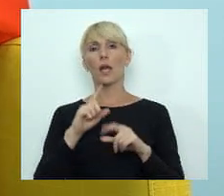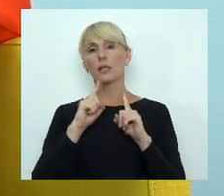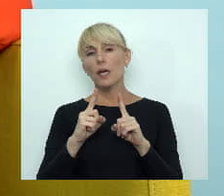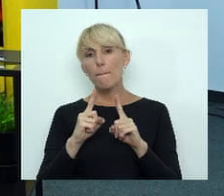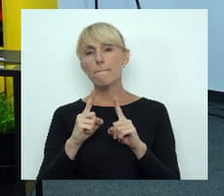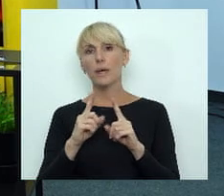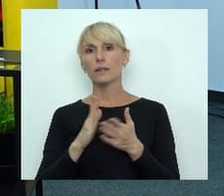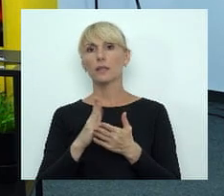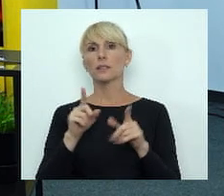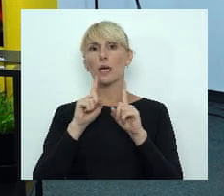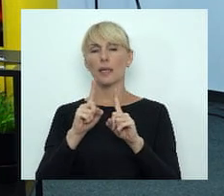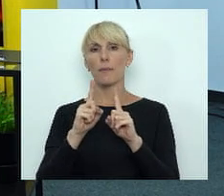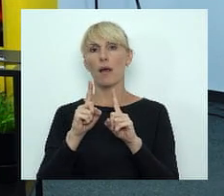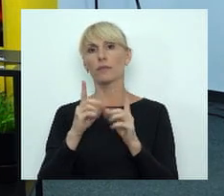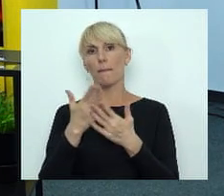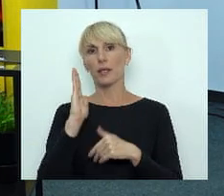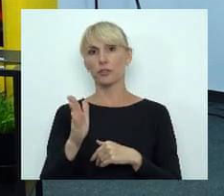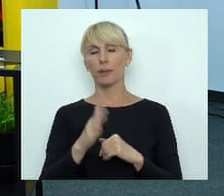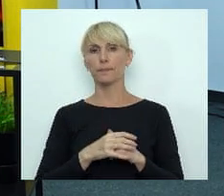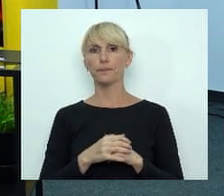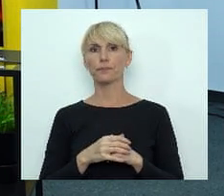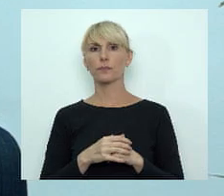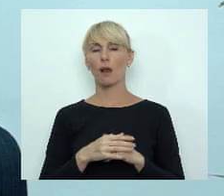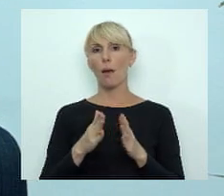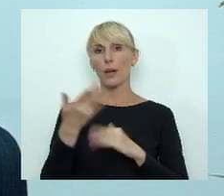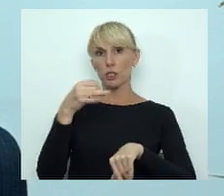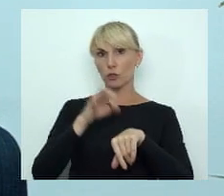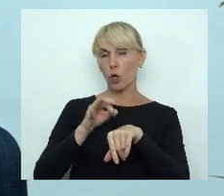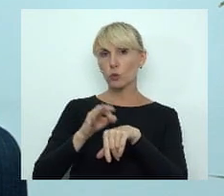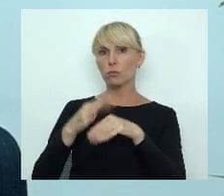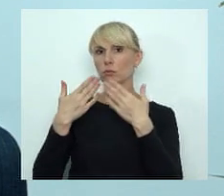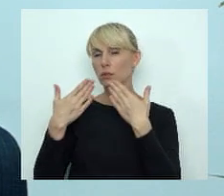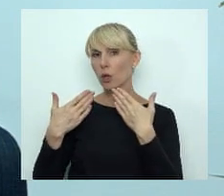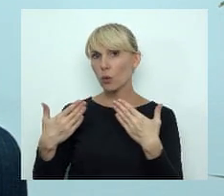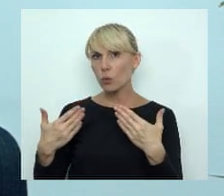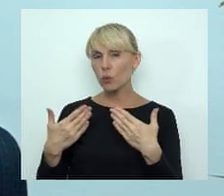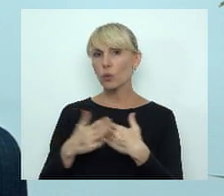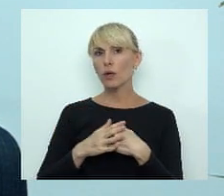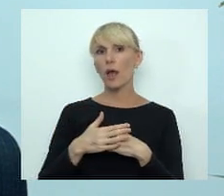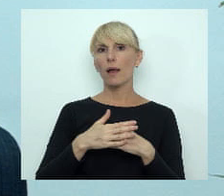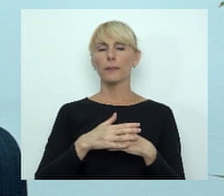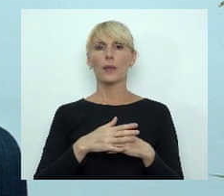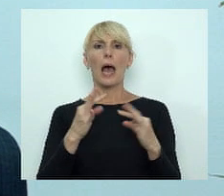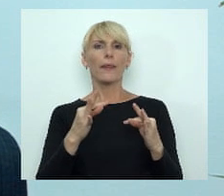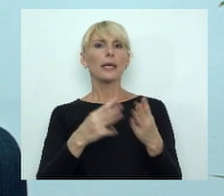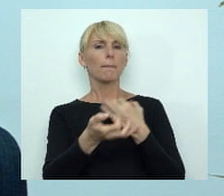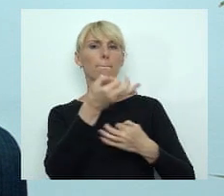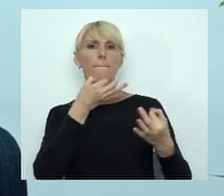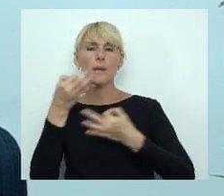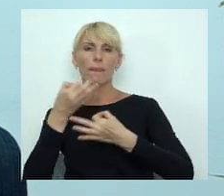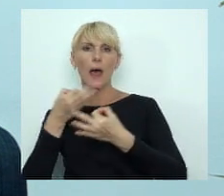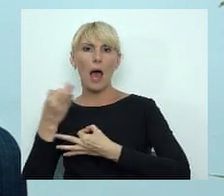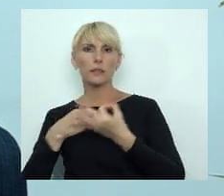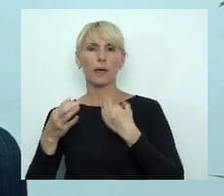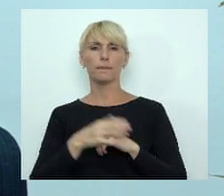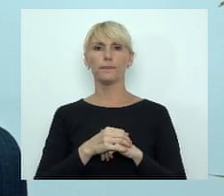krytyczna, ale z reguły chyba tak jest. Właśnie jest. Pani doktor, dziękuję serdecznie. Dziękuję. Ode mnie to wszystko, jeśli chodzi o pytania. Przejdźmy teraz do pytań